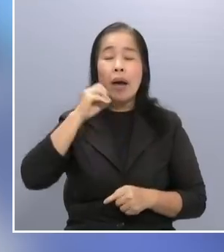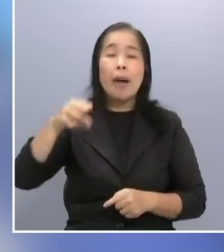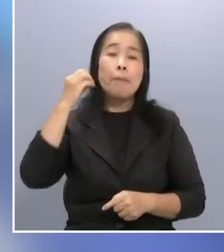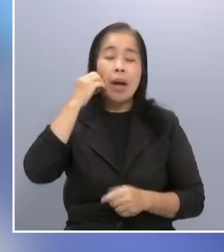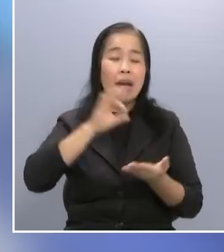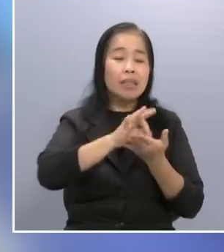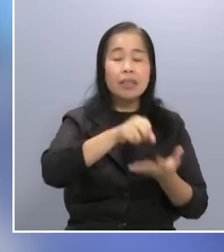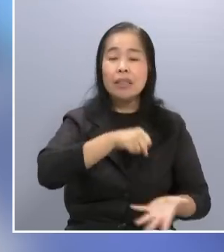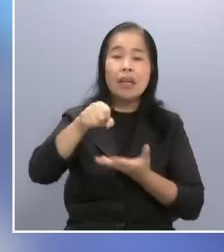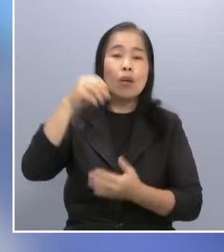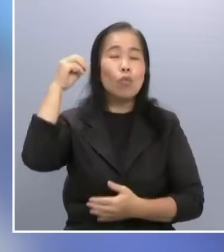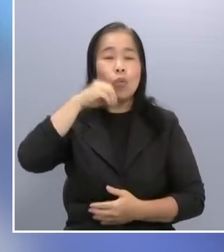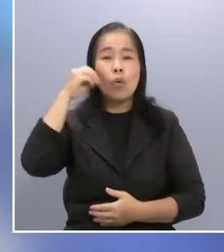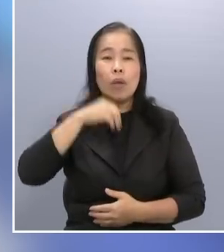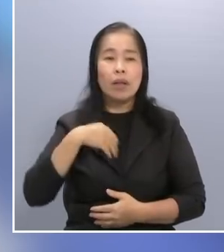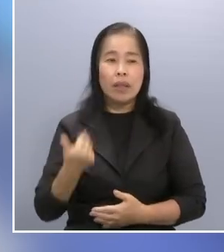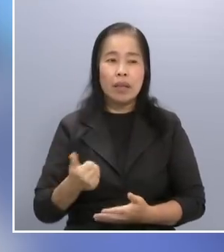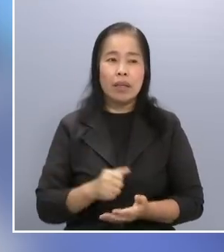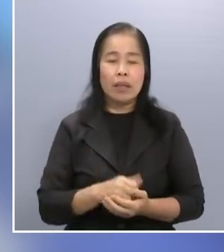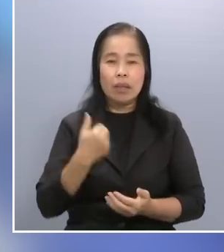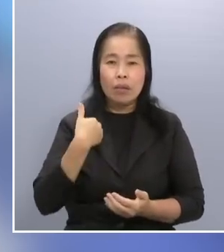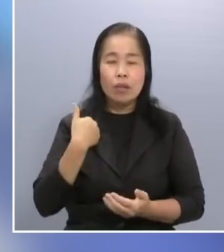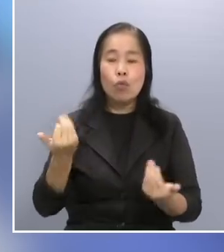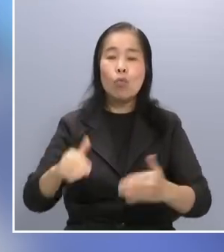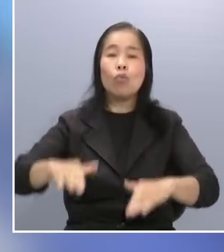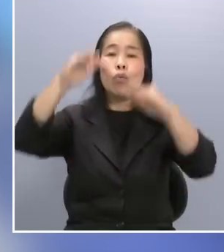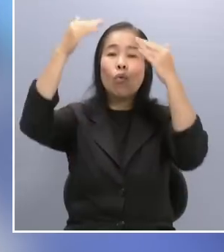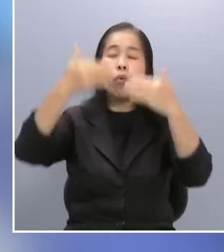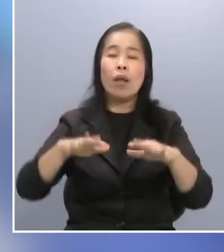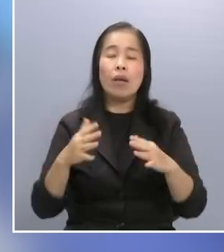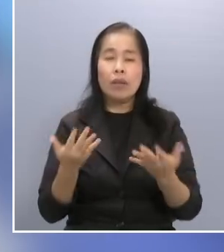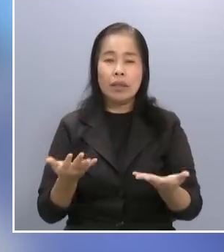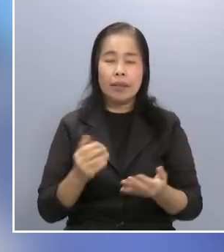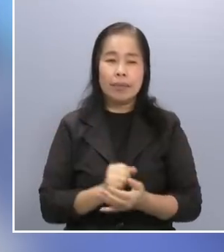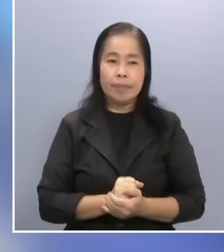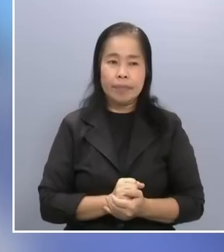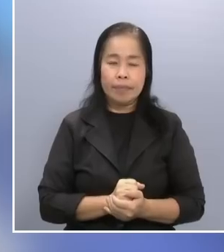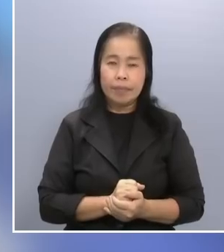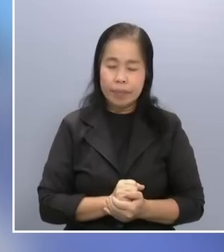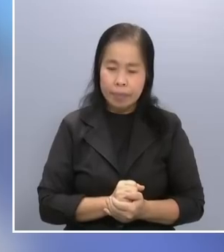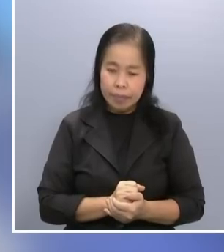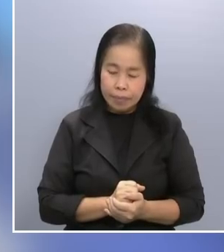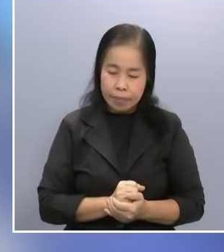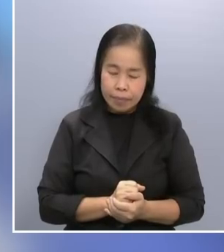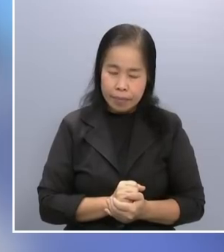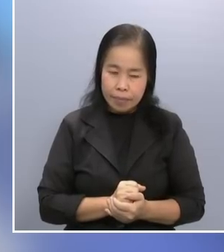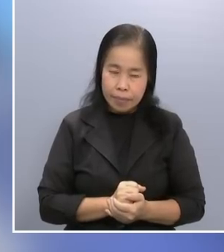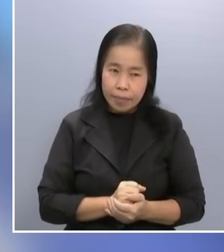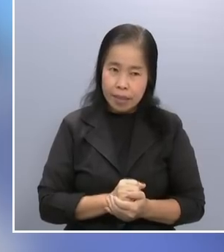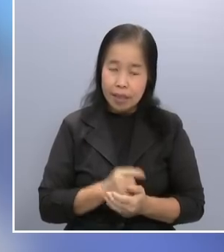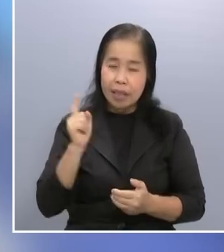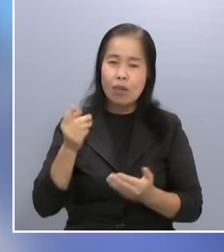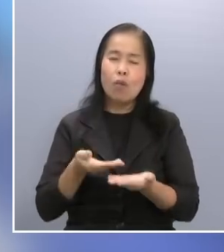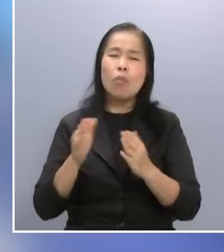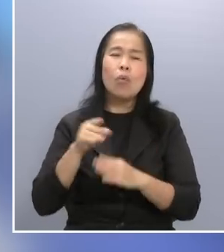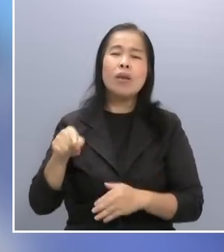เนี่ยช่วยลูกอ่ะตอนนี้เป็นหนี้เป็นสินอ่ะเอาลูกกอดช่วยลูกทั้งนั้นเลย คือถ้าเกษียณไปได้บำเหน็จบำนาญคือเราก็ต้องลงกับครอบครัวนี้แหละ ถูกพี่ไ